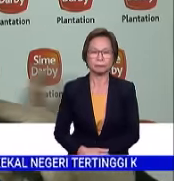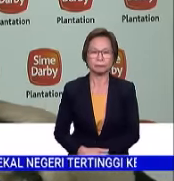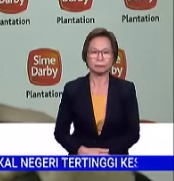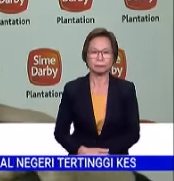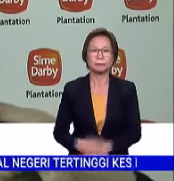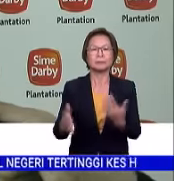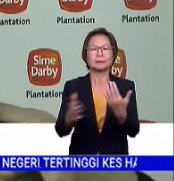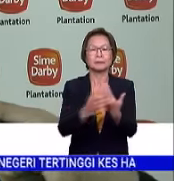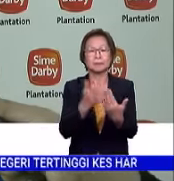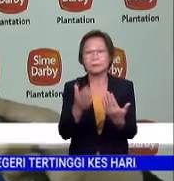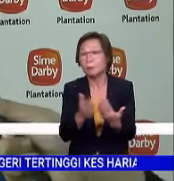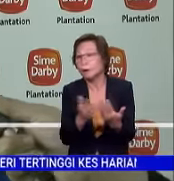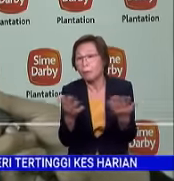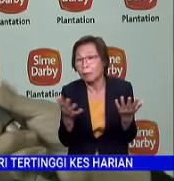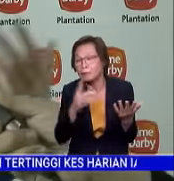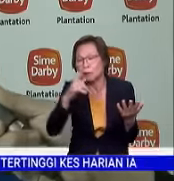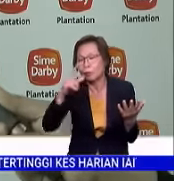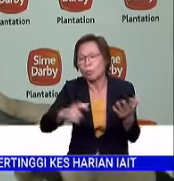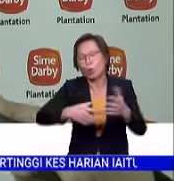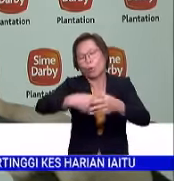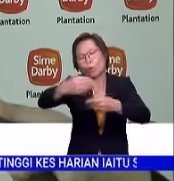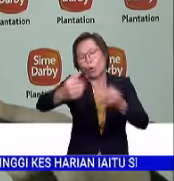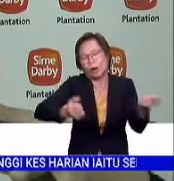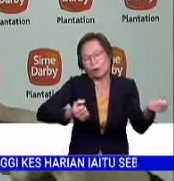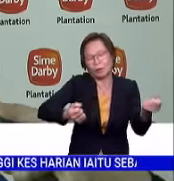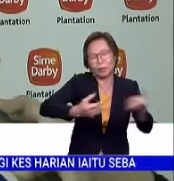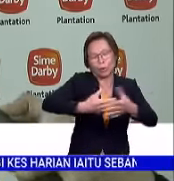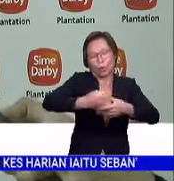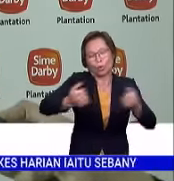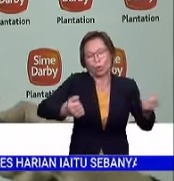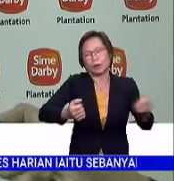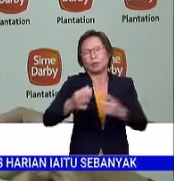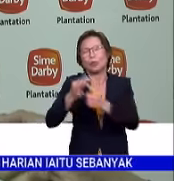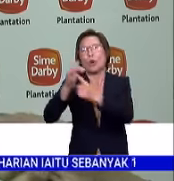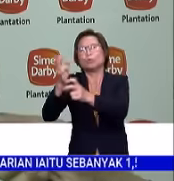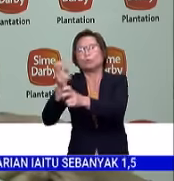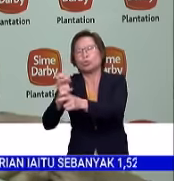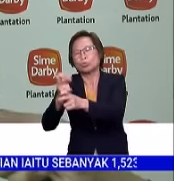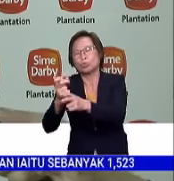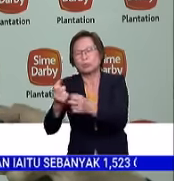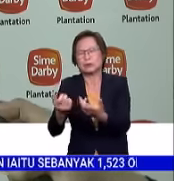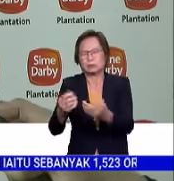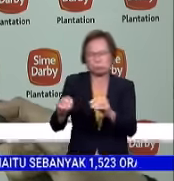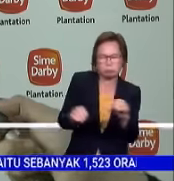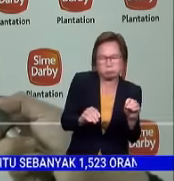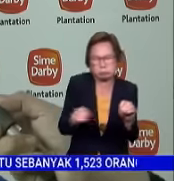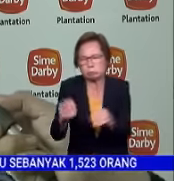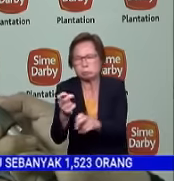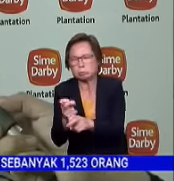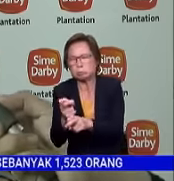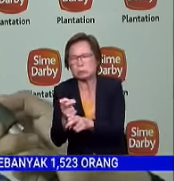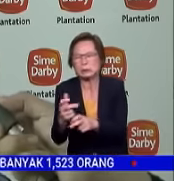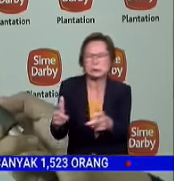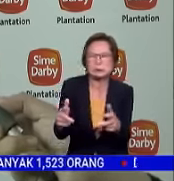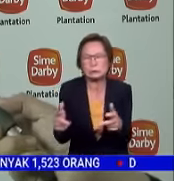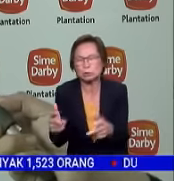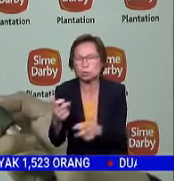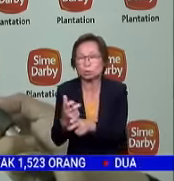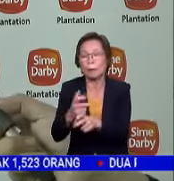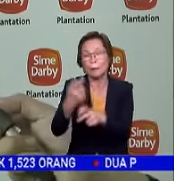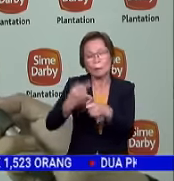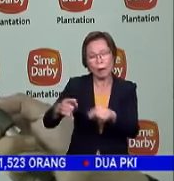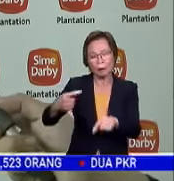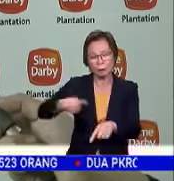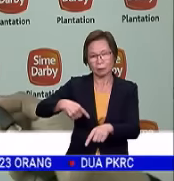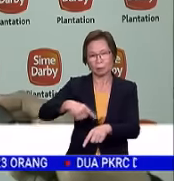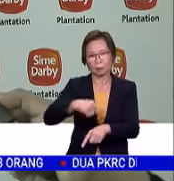Yang senangnya adalah mereka tidak perlu nak keluar bertukar, terutamanya yang sukar dengan pergerakan. Namun begitu, kita